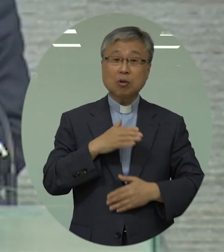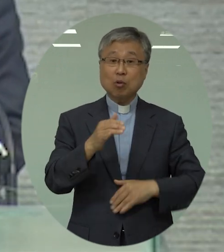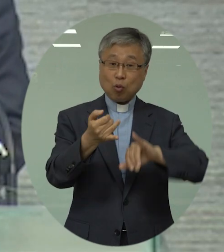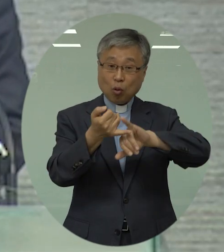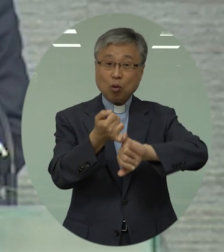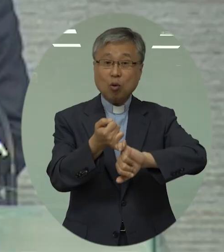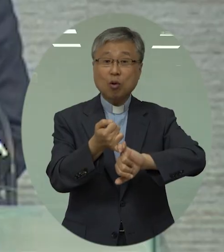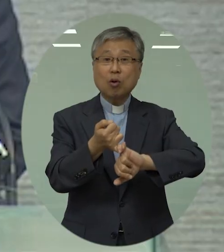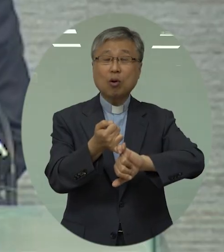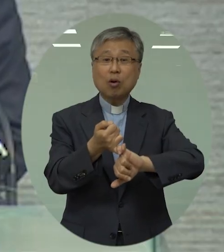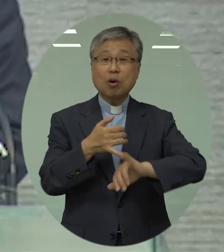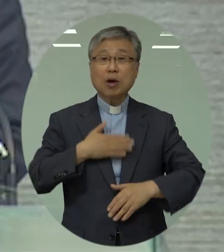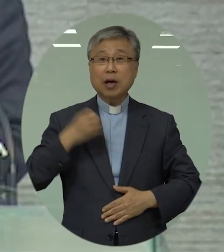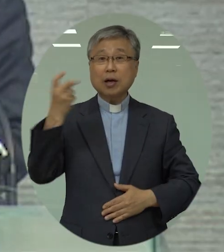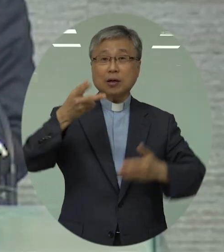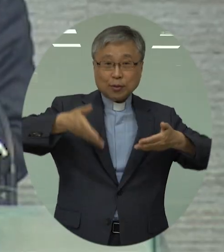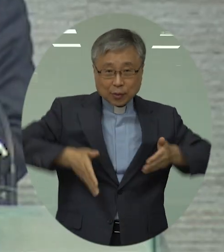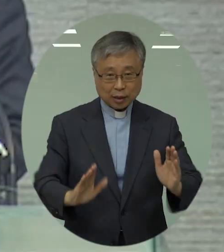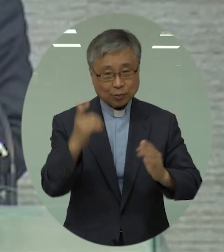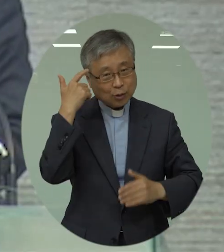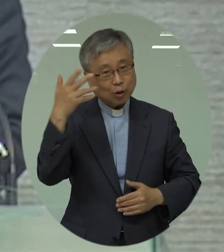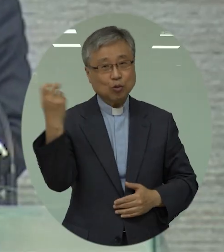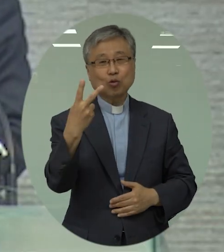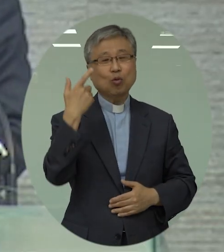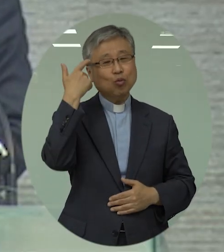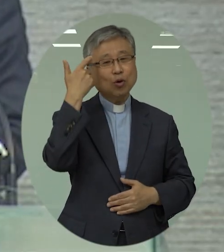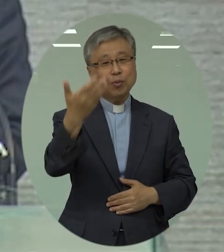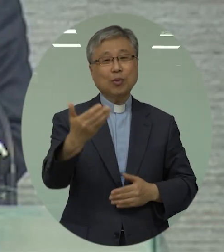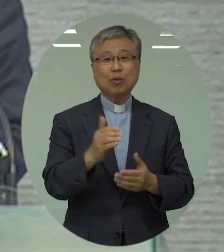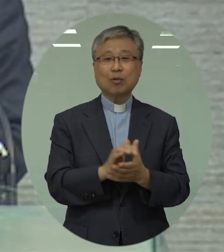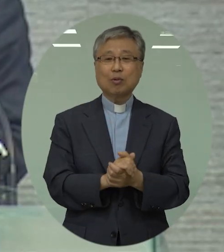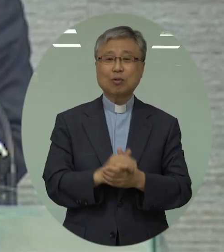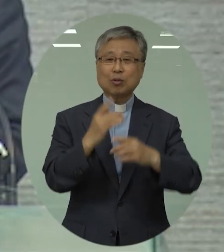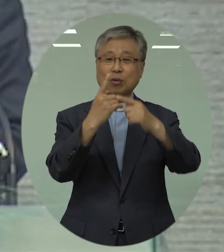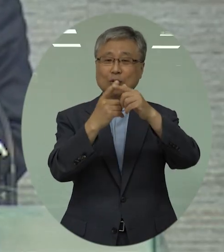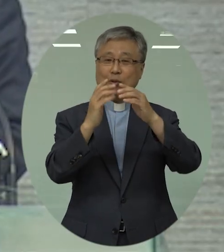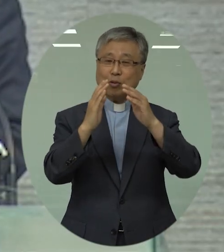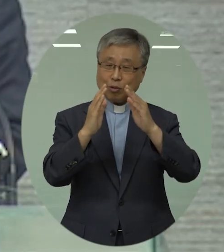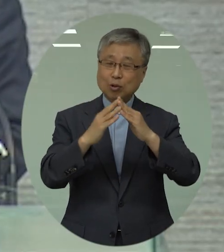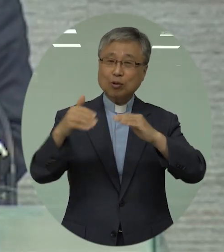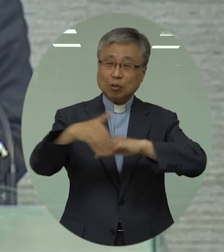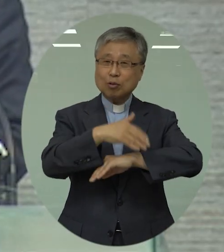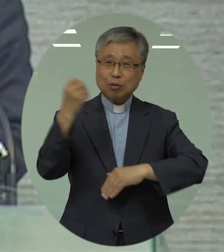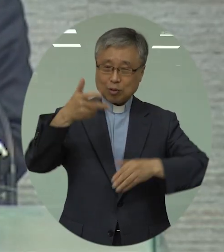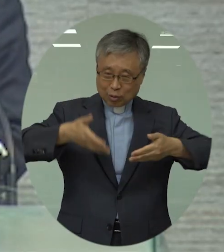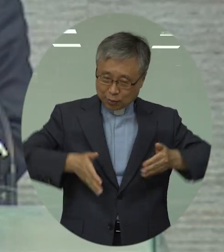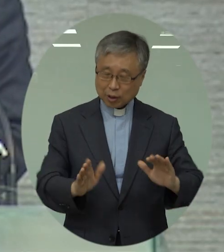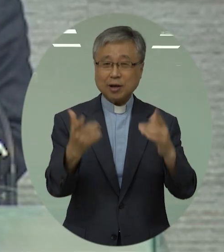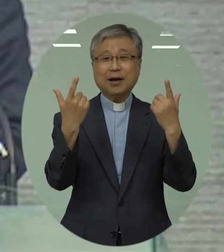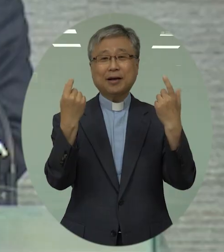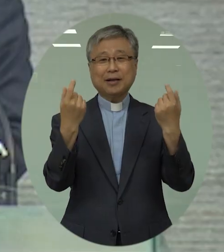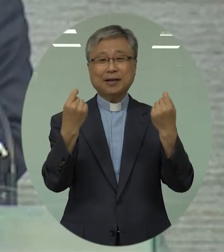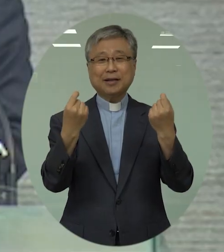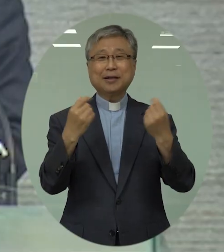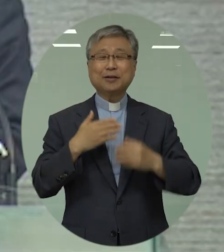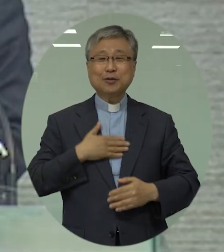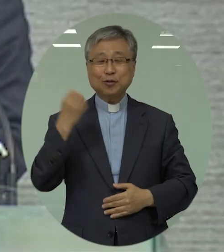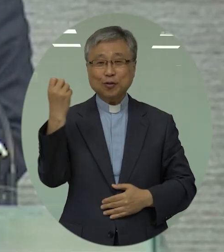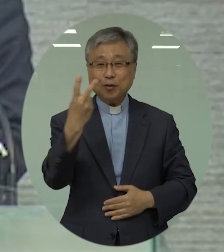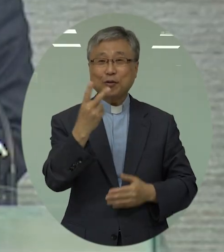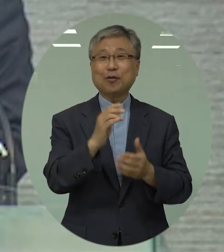꼭 거듭나셨습니까? 또 물어본단 말이에요. 교회 났으니까 뭐 거듭난 것 같기도 한데 그럼 그 다음에